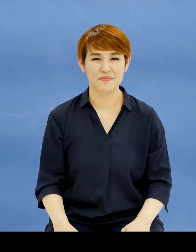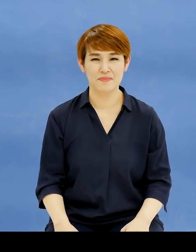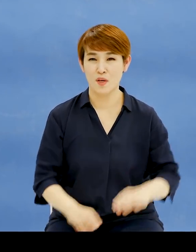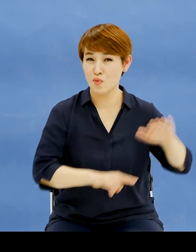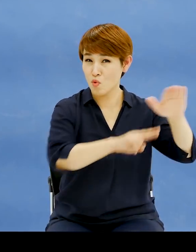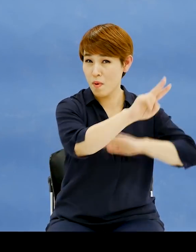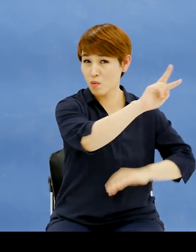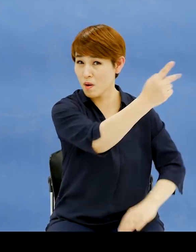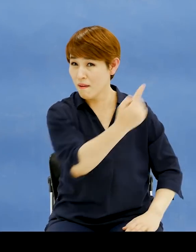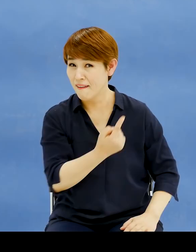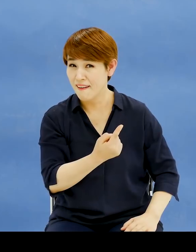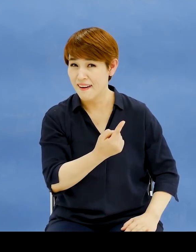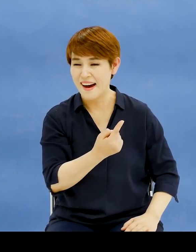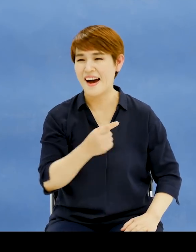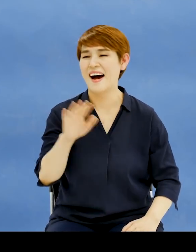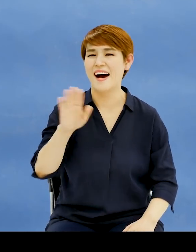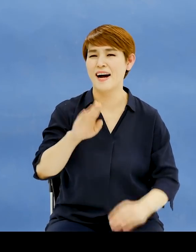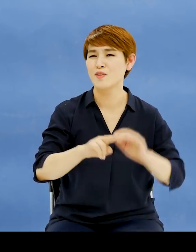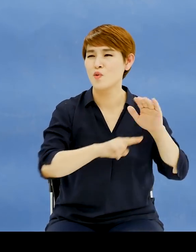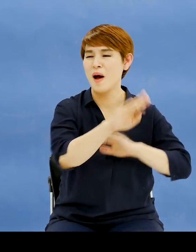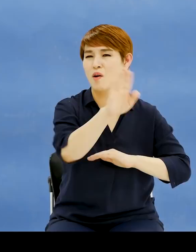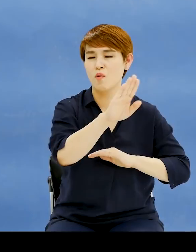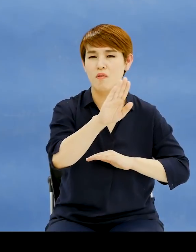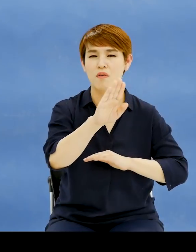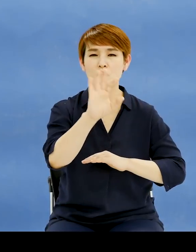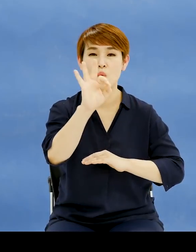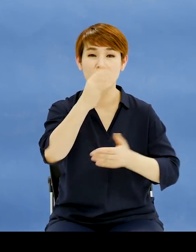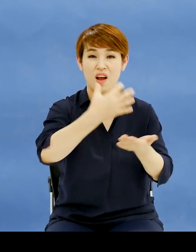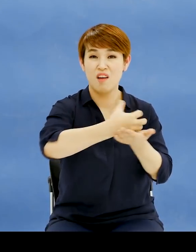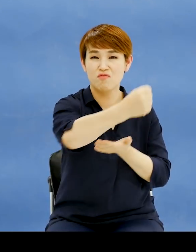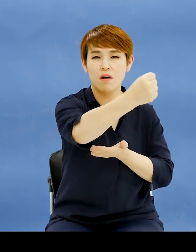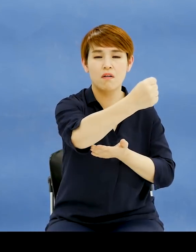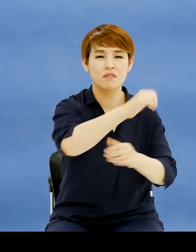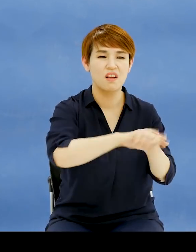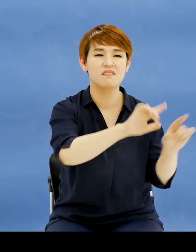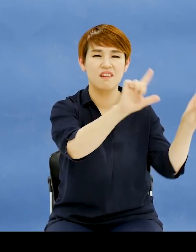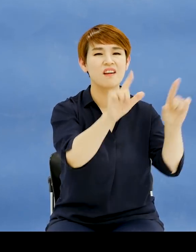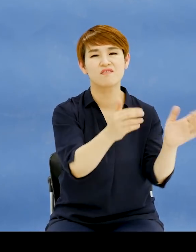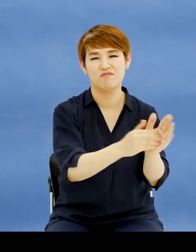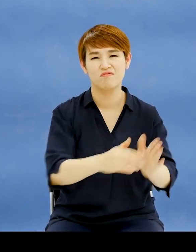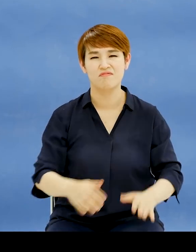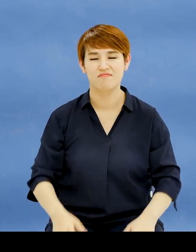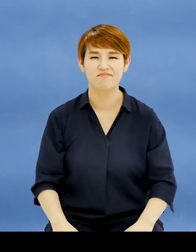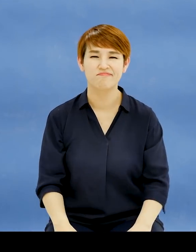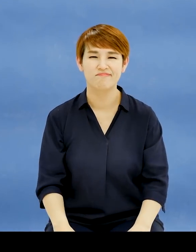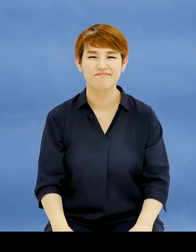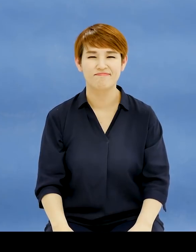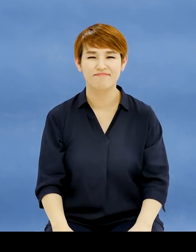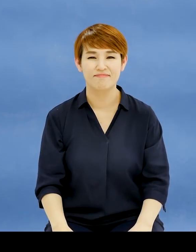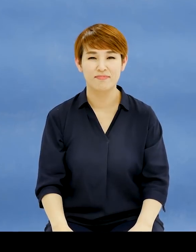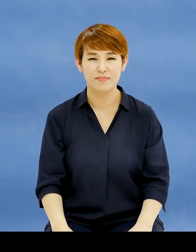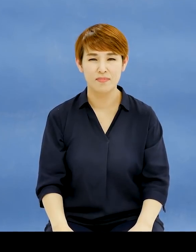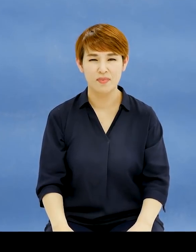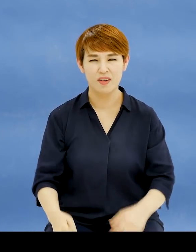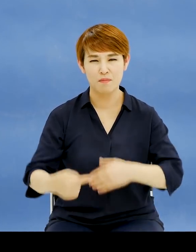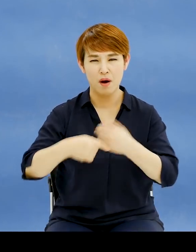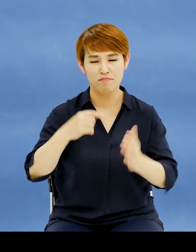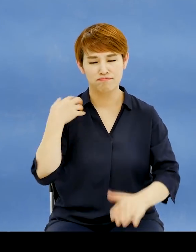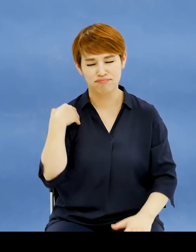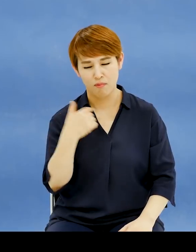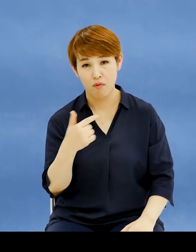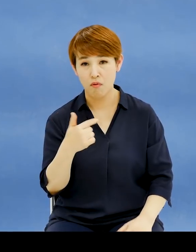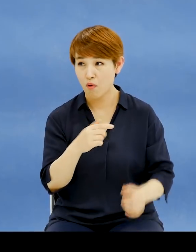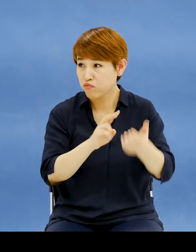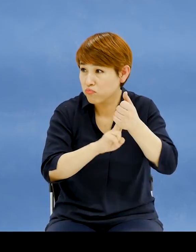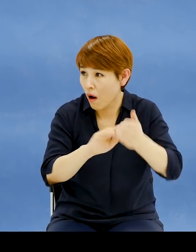흔히 튀었다 돌아오신 거죠? 아니 튀시지는 않고 가져가셔서 그냥 잘 사셨어요. 아 그래요? 그래도